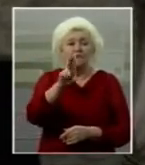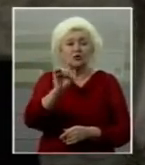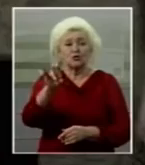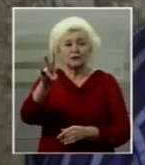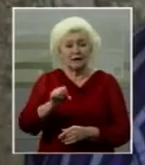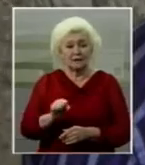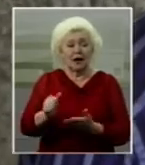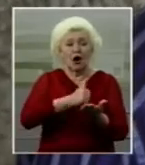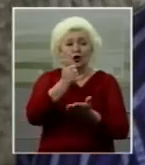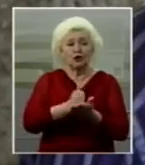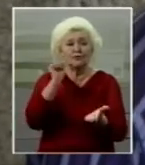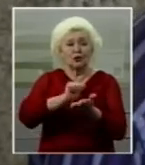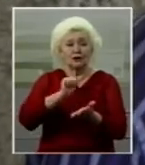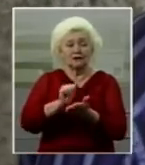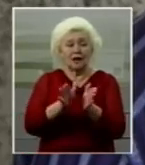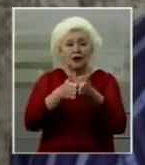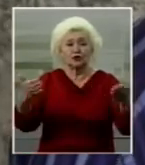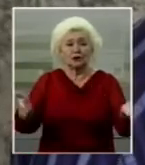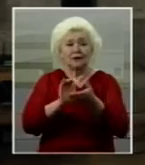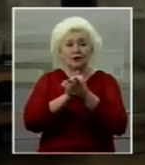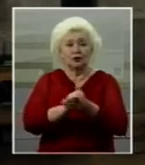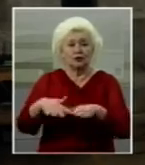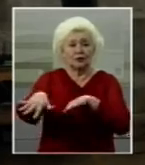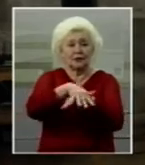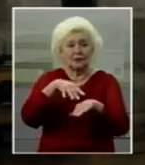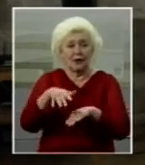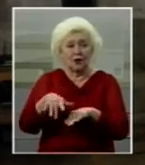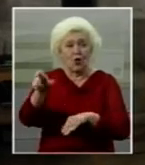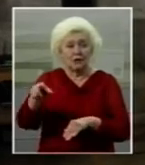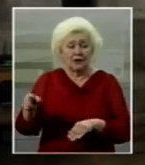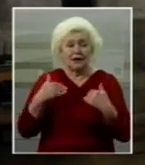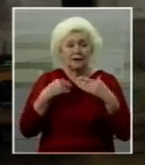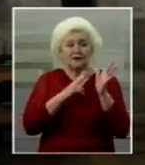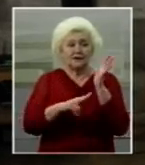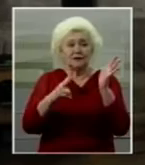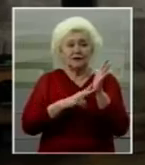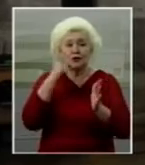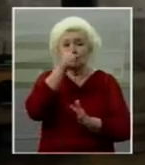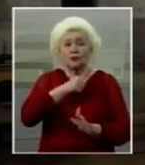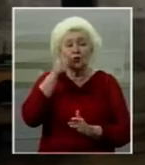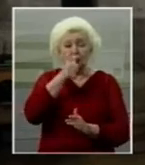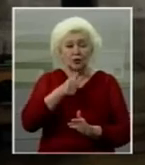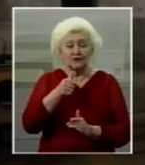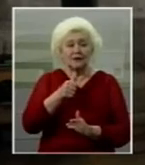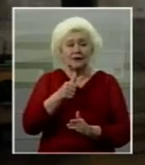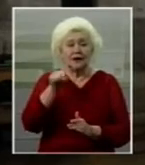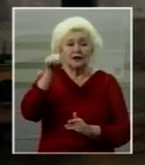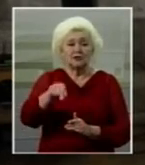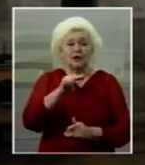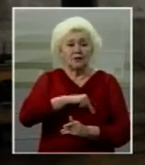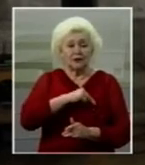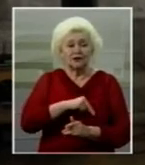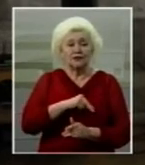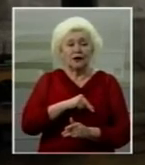Боруздіна, головного редактора журналу «Дружби народів». Я у 77-му році, скажімо, ще працював